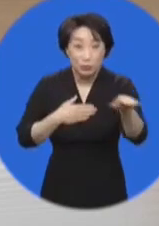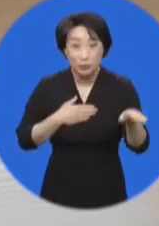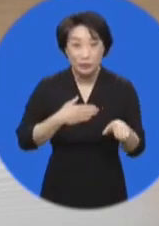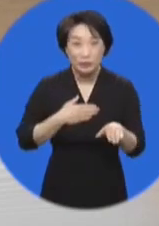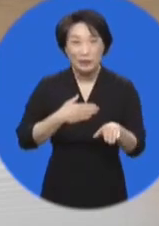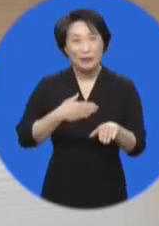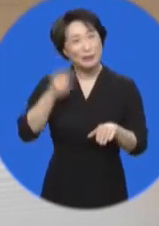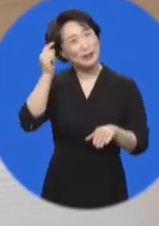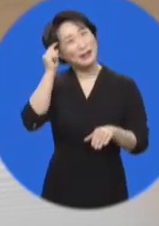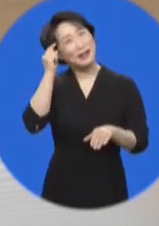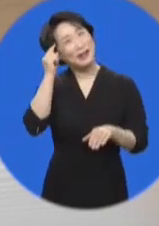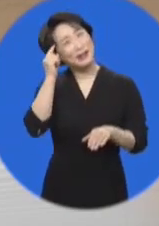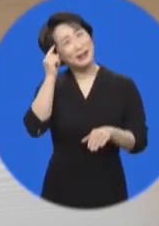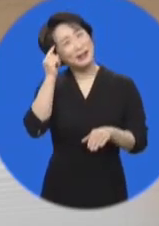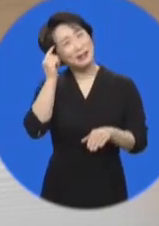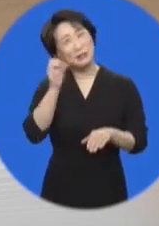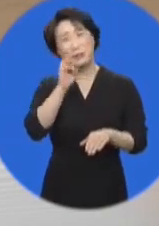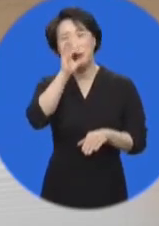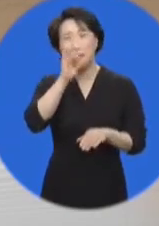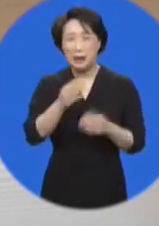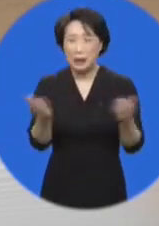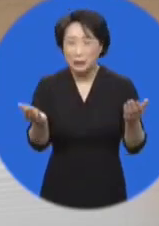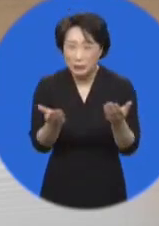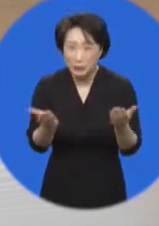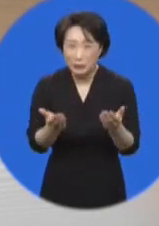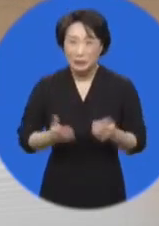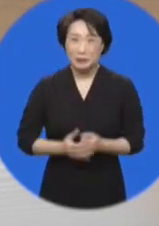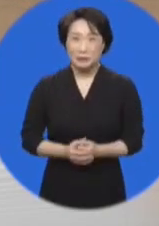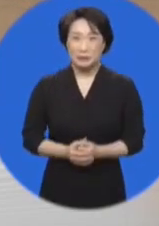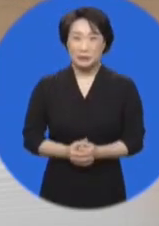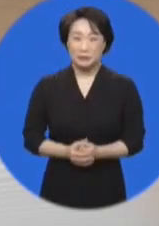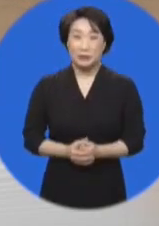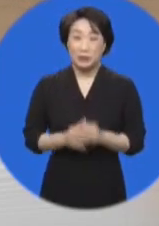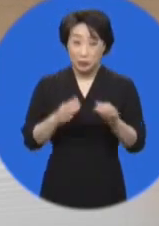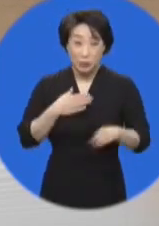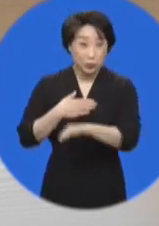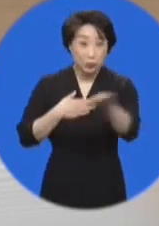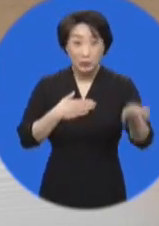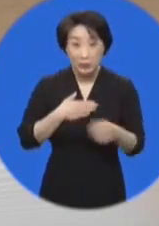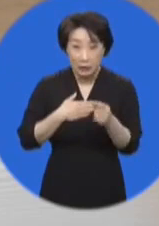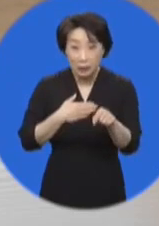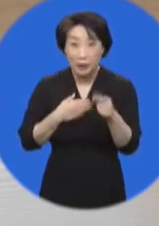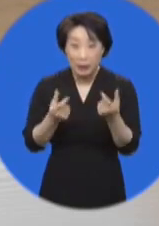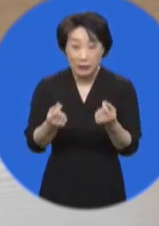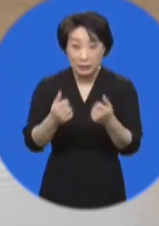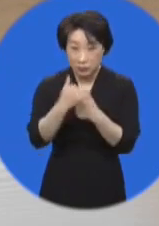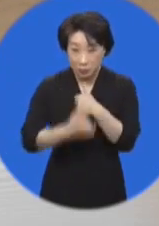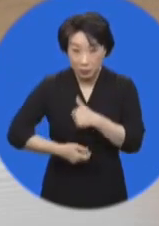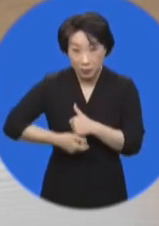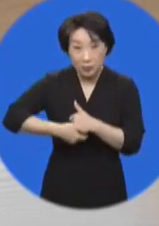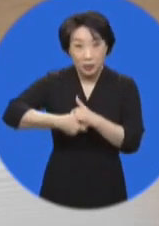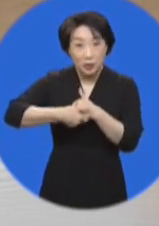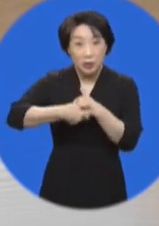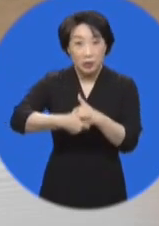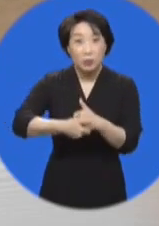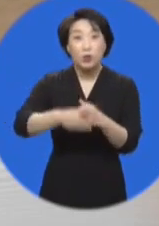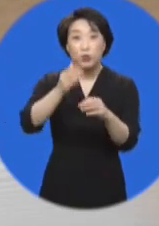인간으로서는 상상할 수 없는 일인데 우리는 이와 같은 섬김을